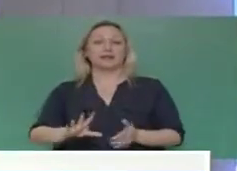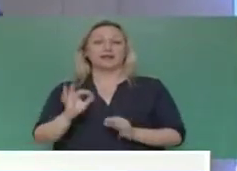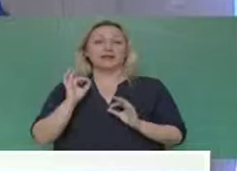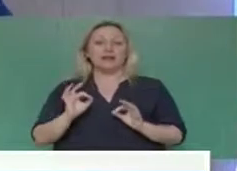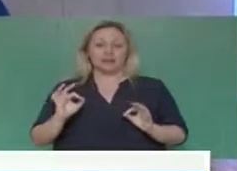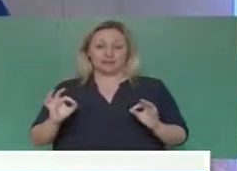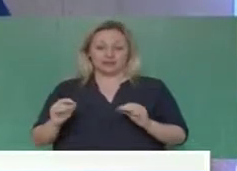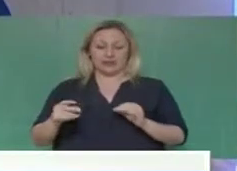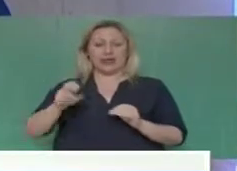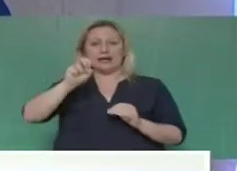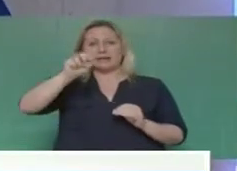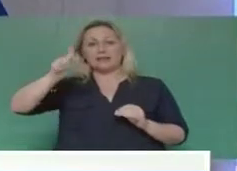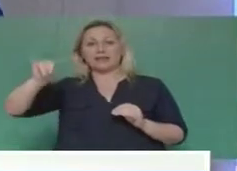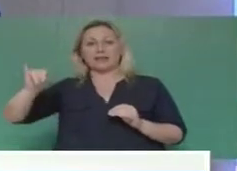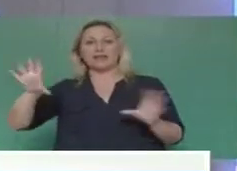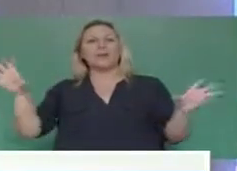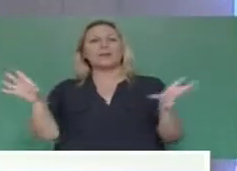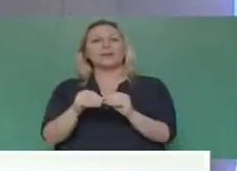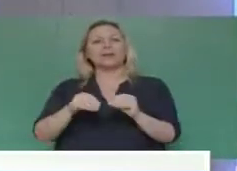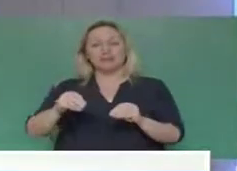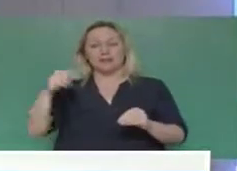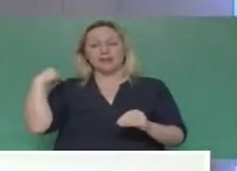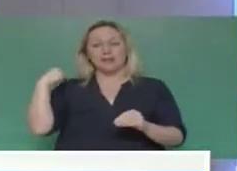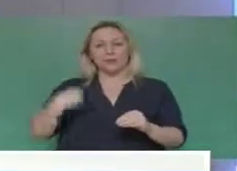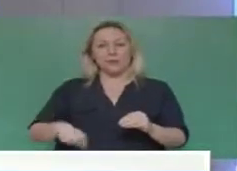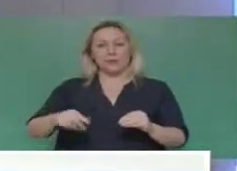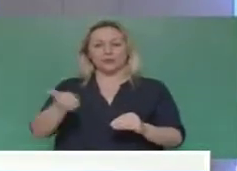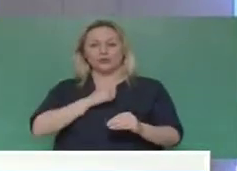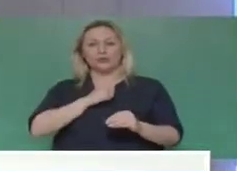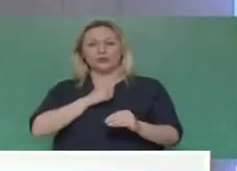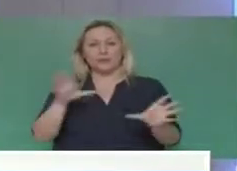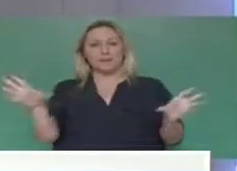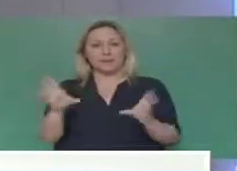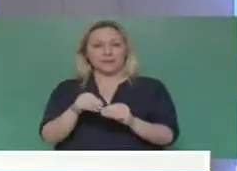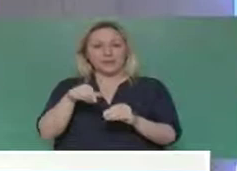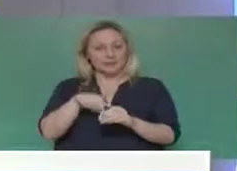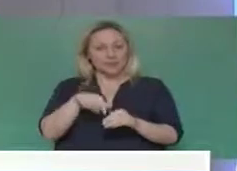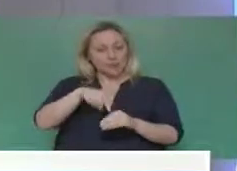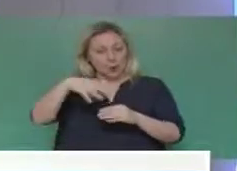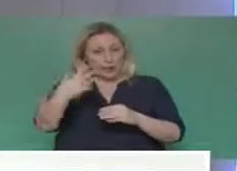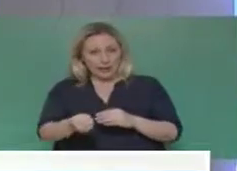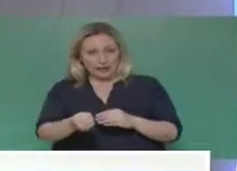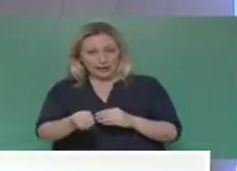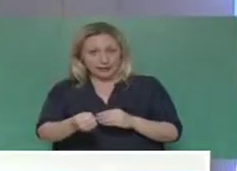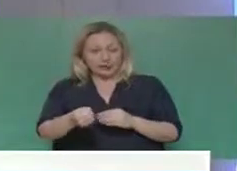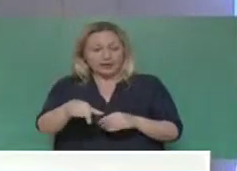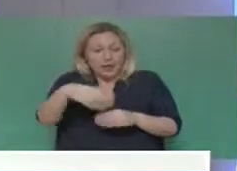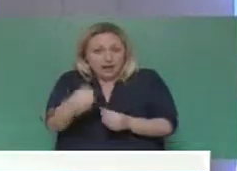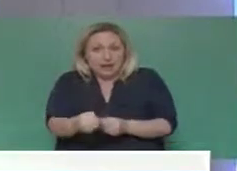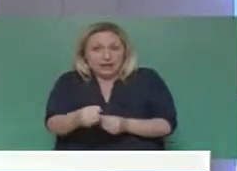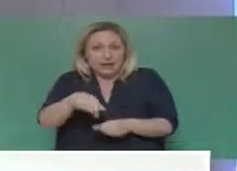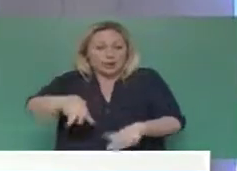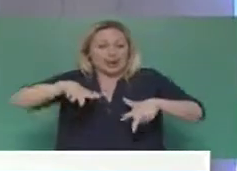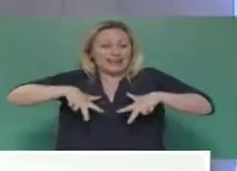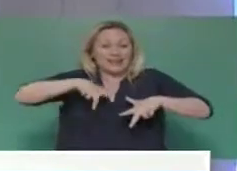μιλήσεις για τα ΣΔΙΤ που υπάρχουν. Τα ΣΔΙΤ υπάρχουν. Αν θα ενισχυθούν στην τοπική αυτοδιοίκηση, αυτό είναι ένα μεγάλο ζητούμενο από μια κυβέρνηση της